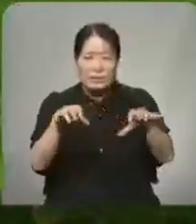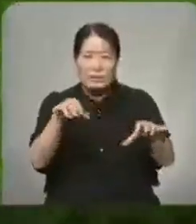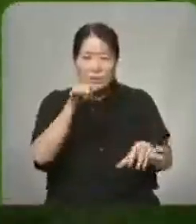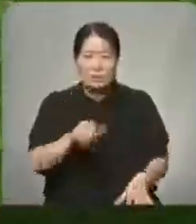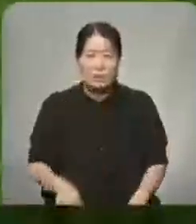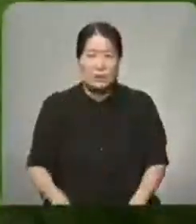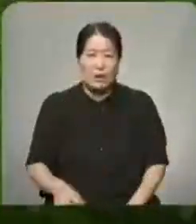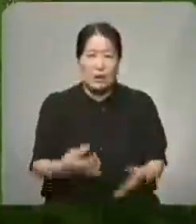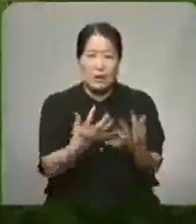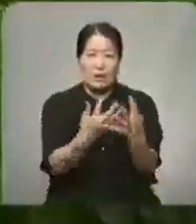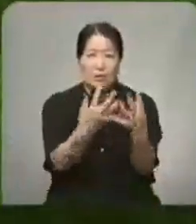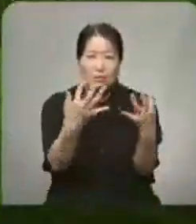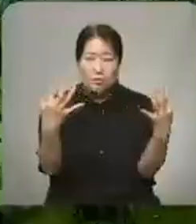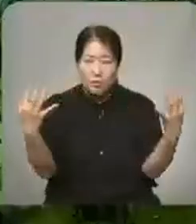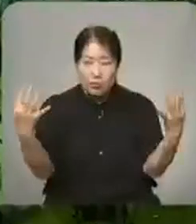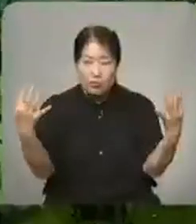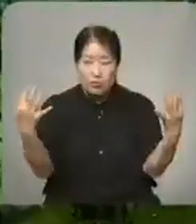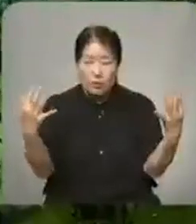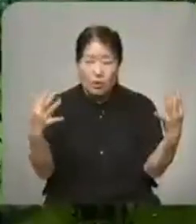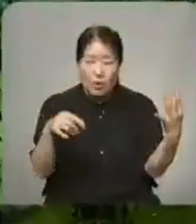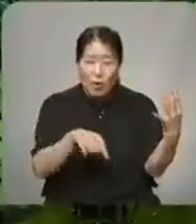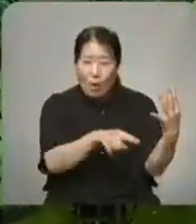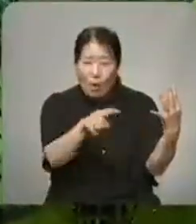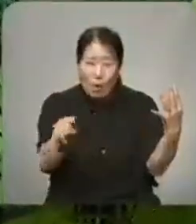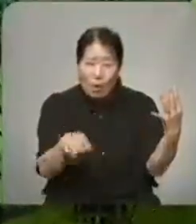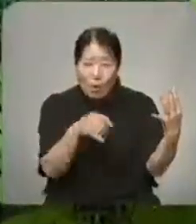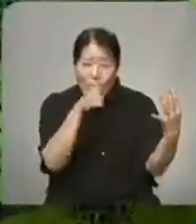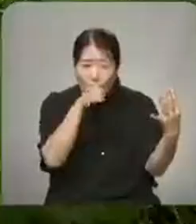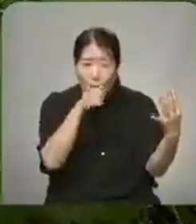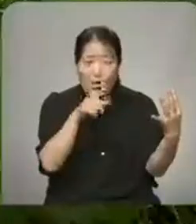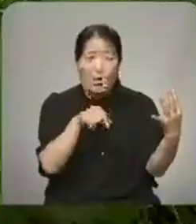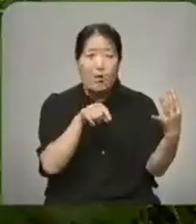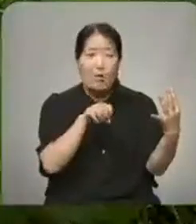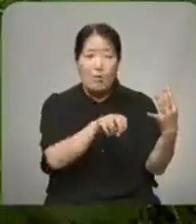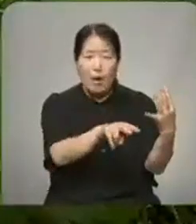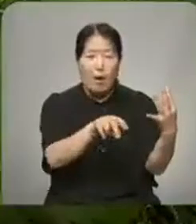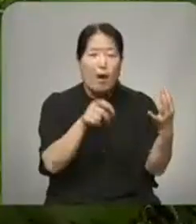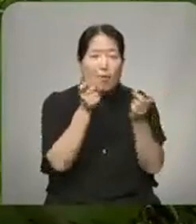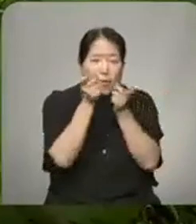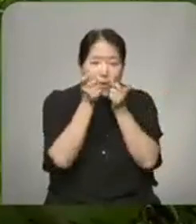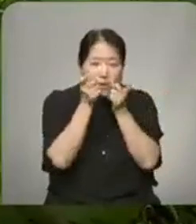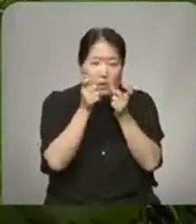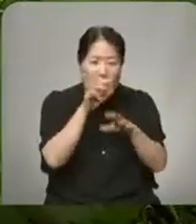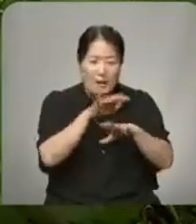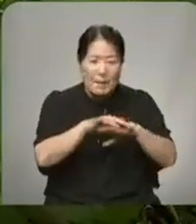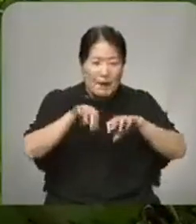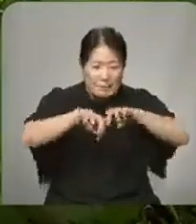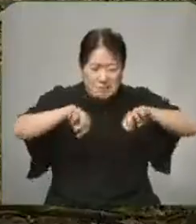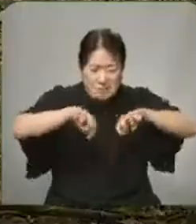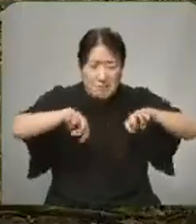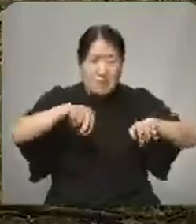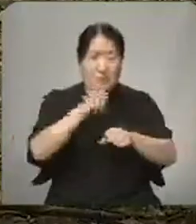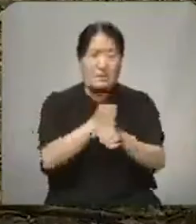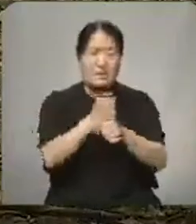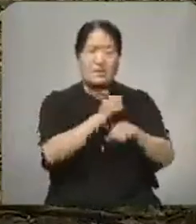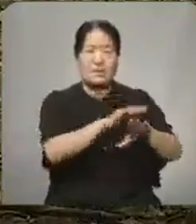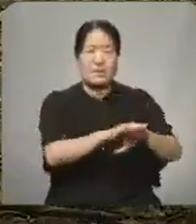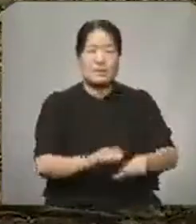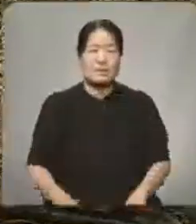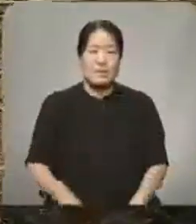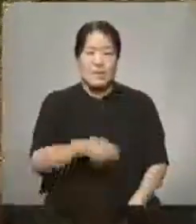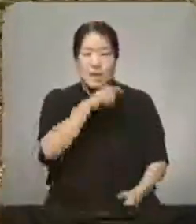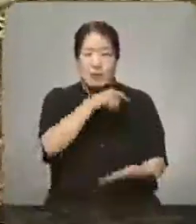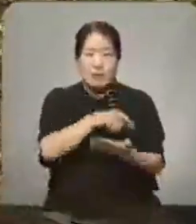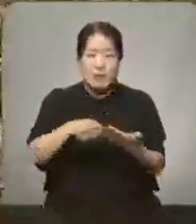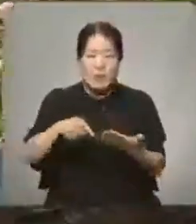주변 울타리엔 사람도 지나갈 수 있을 만한 큰 구멍이 뚫려 있습니다. 멧돼지가 밭을 헤집은 겁니다. 멧돼지 피해를 입은